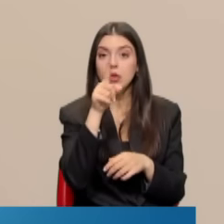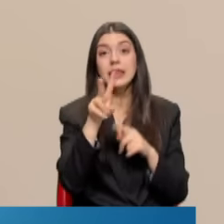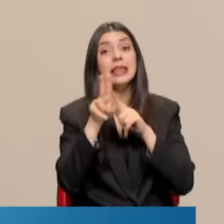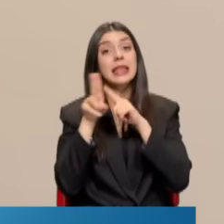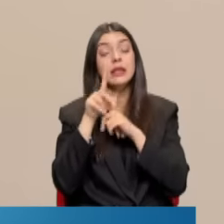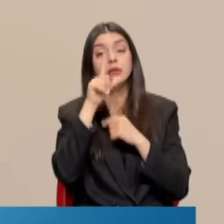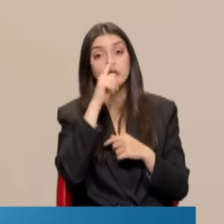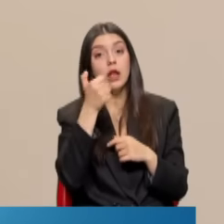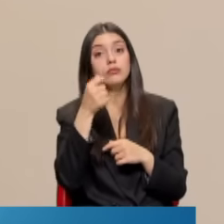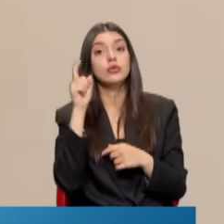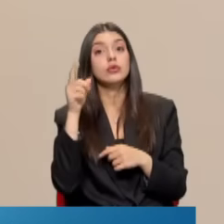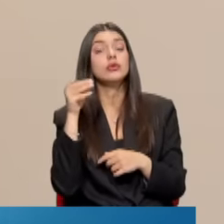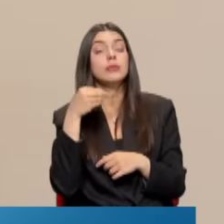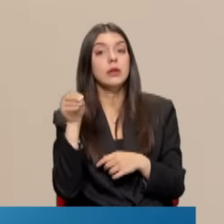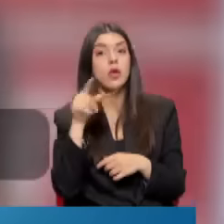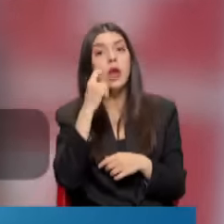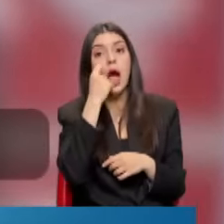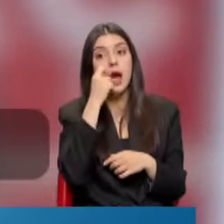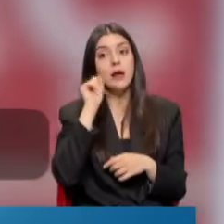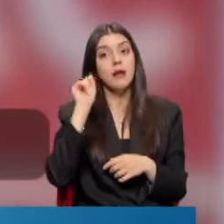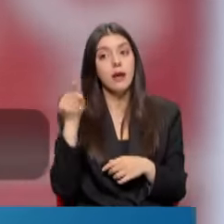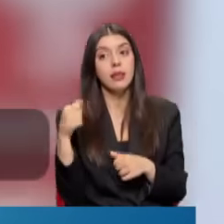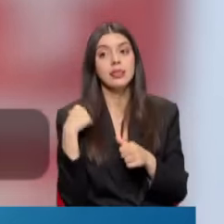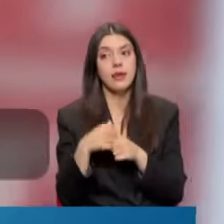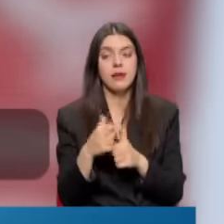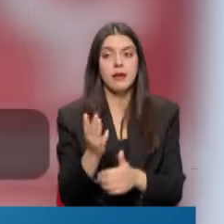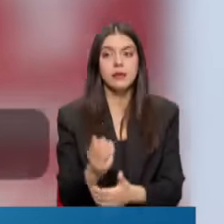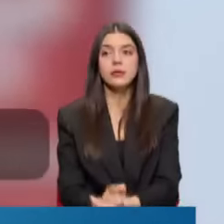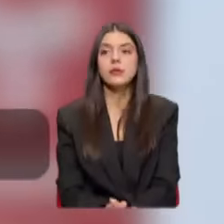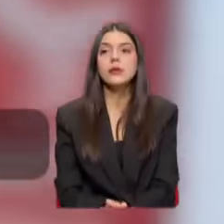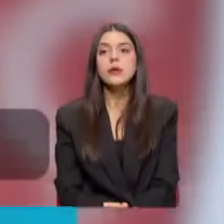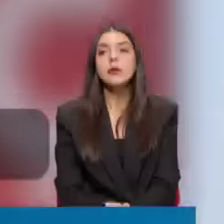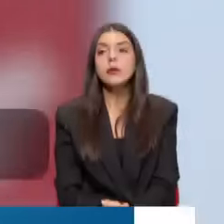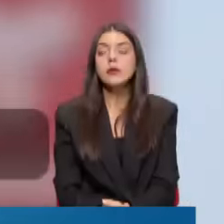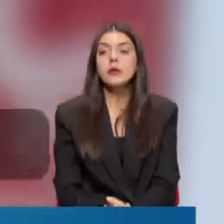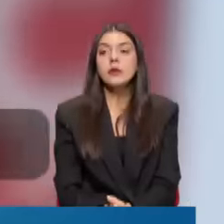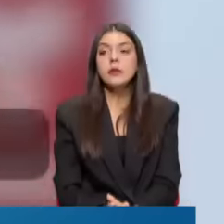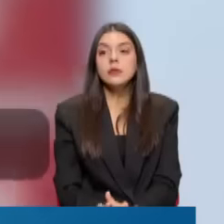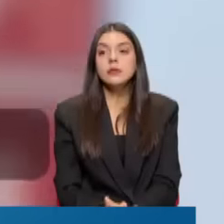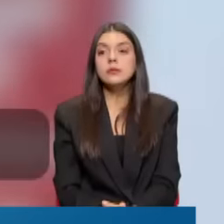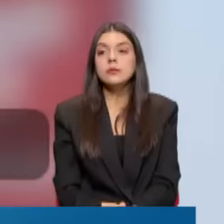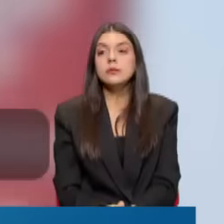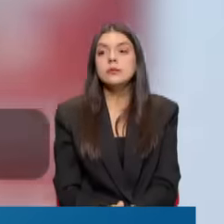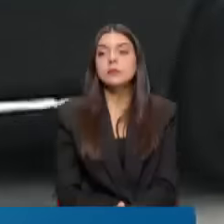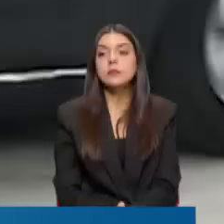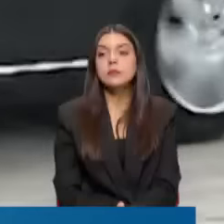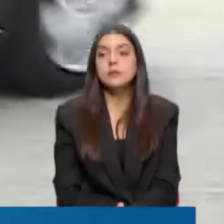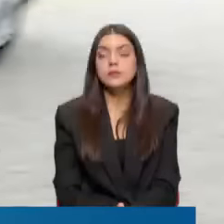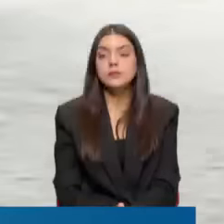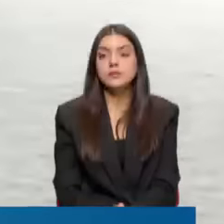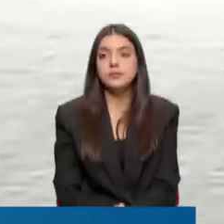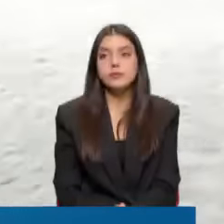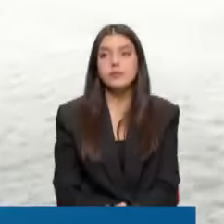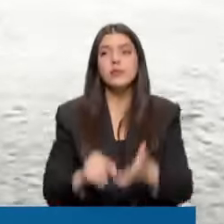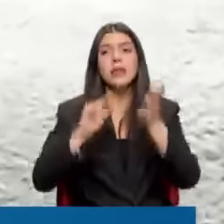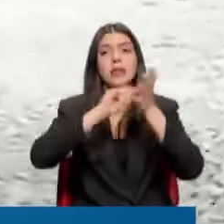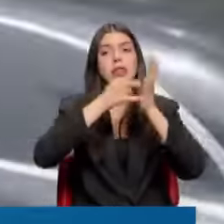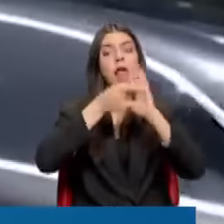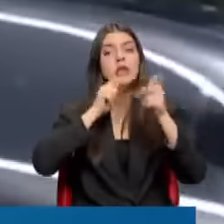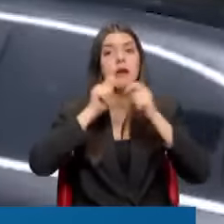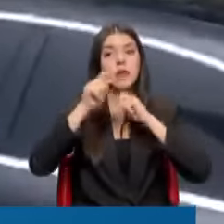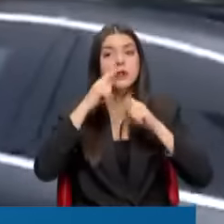milyon Ankara nall 29 milyon 1.9 milyarı son 35 günde yapılan borç tartışmaları